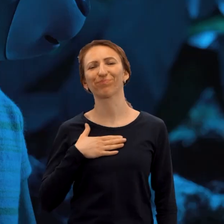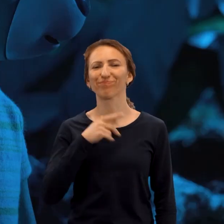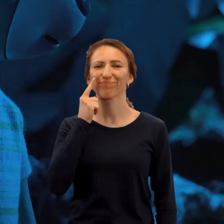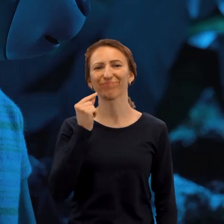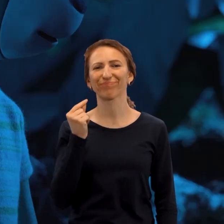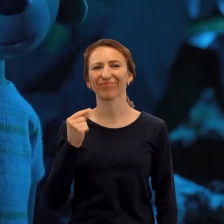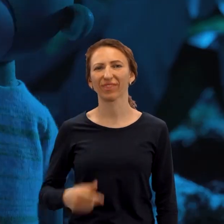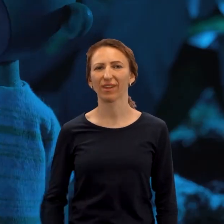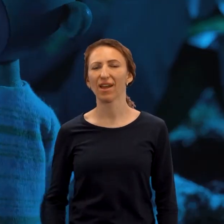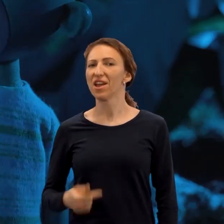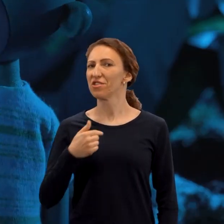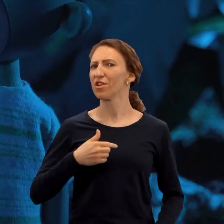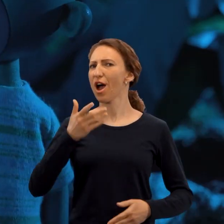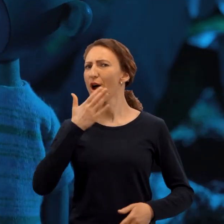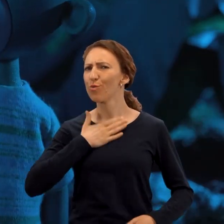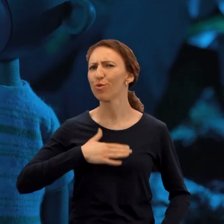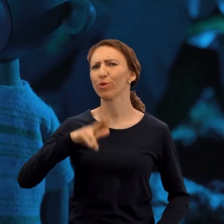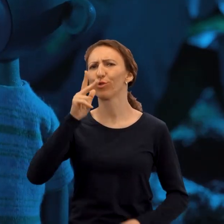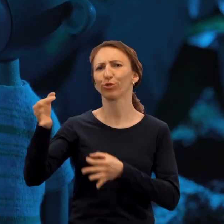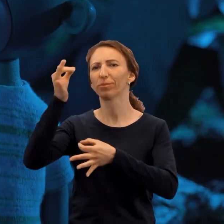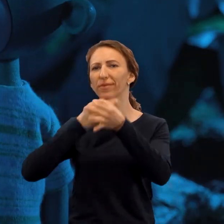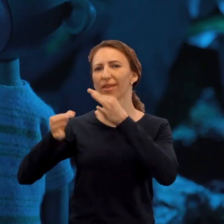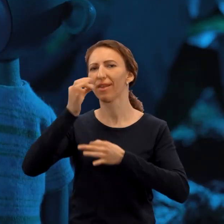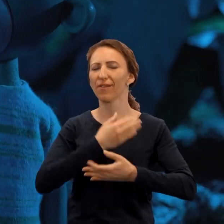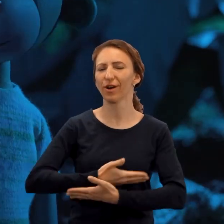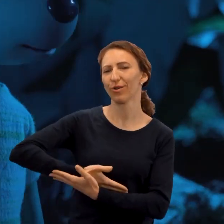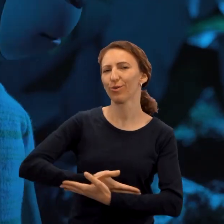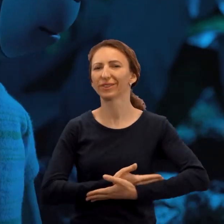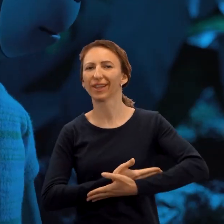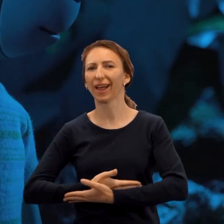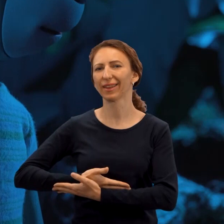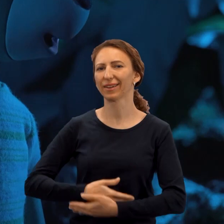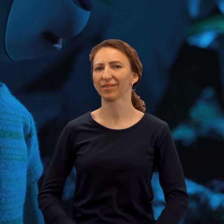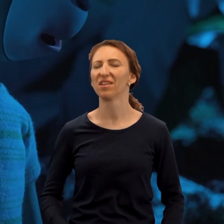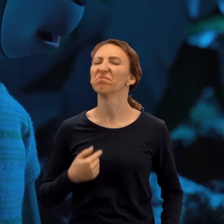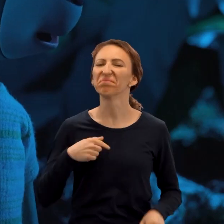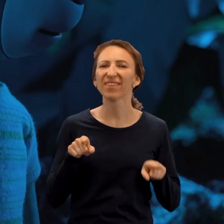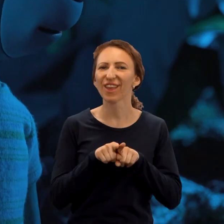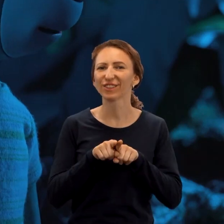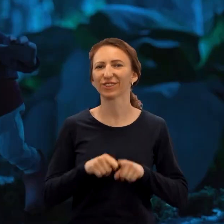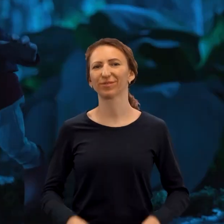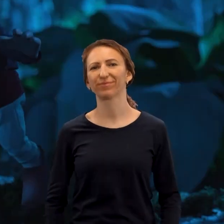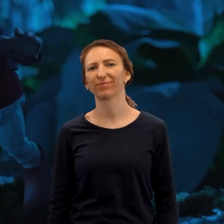Ja lubię, jak ktoś mi śpiewa kołysankę Ja też